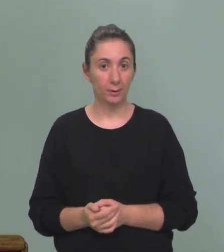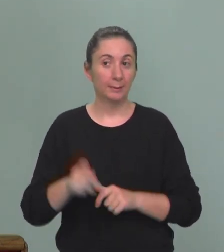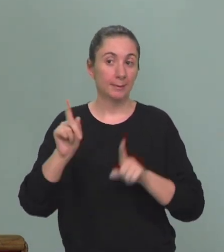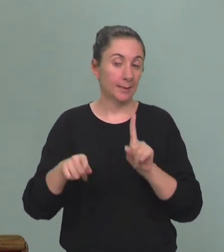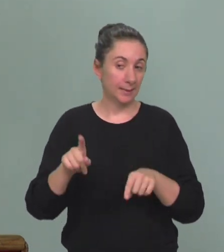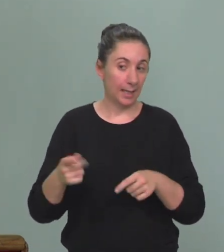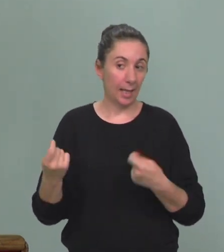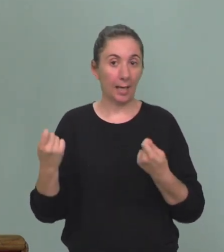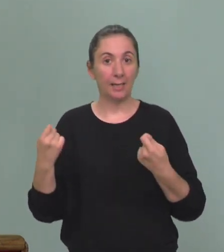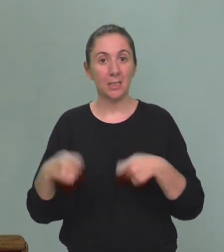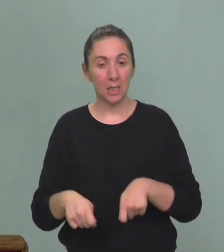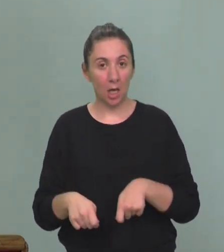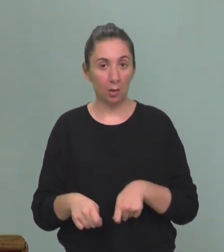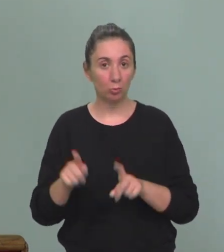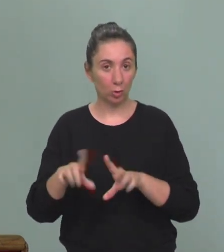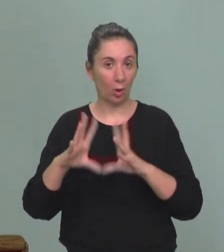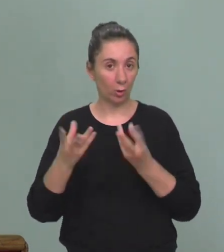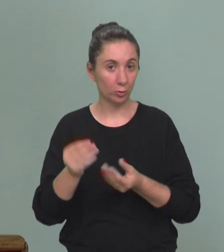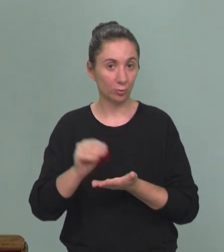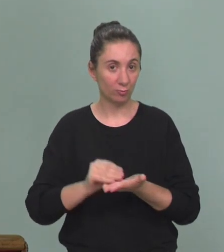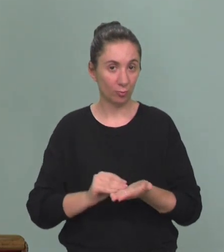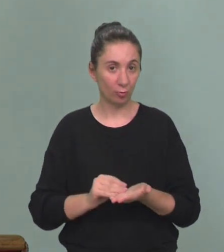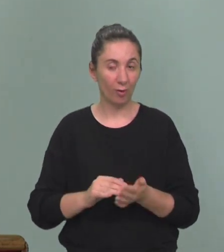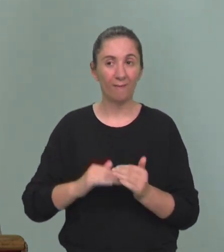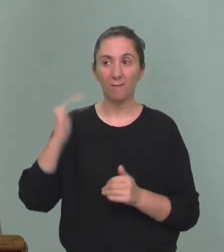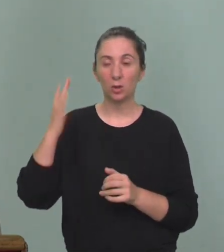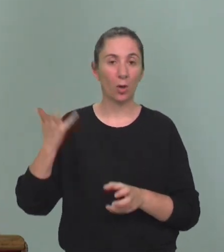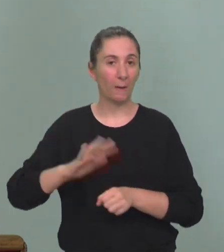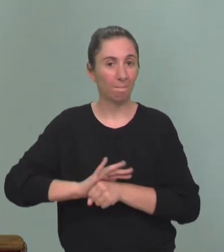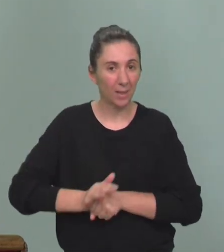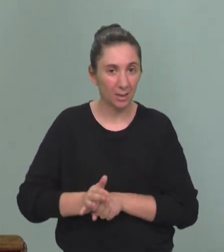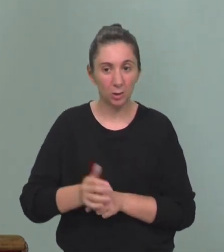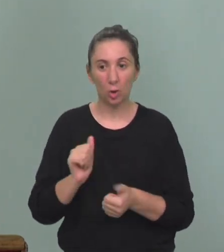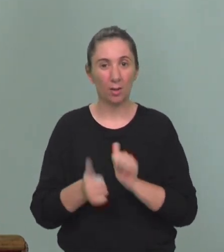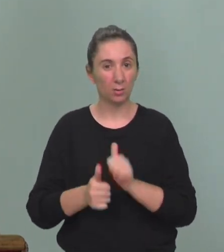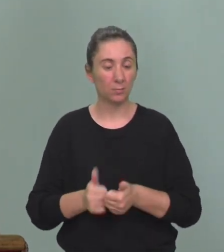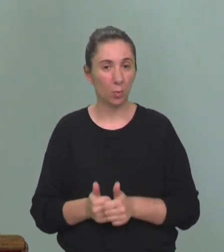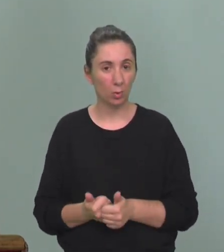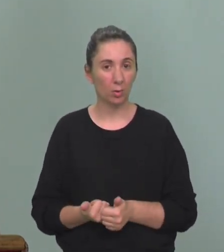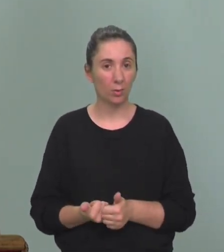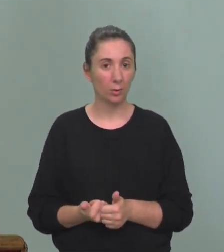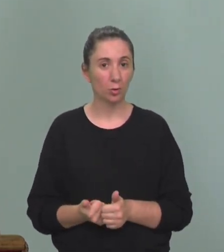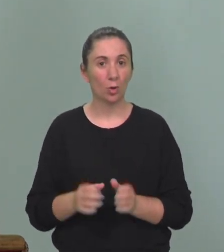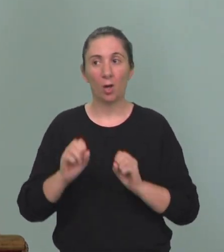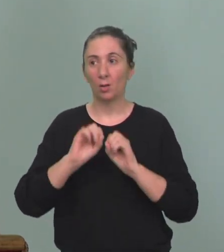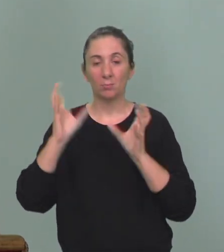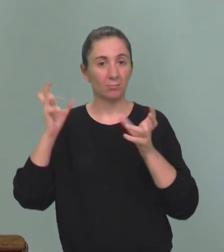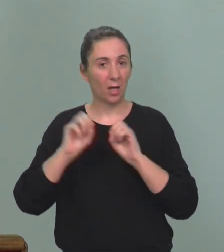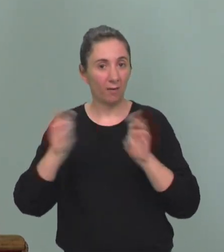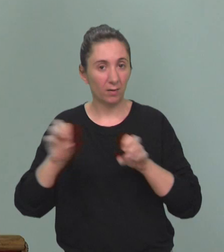neki zaključak na sve to, znači taj neki visok pritisak na sportaše,